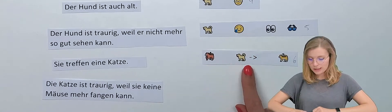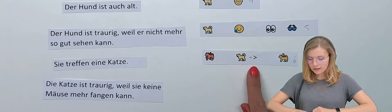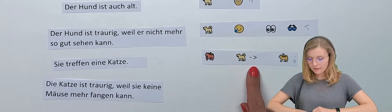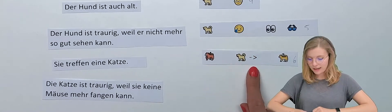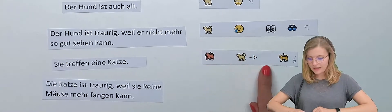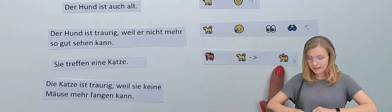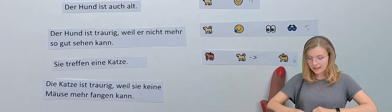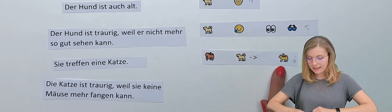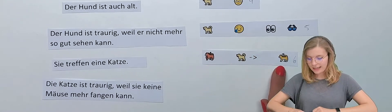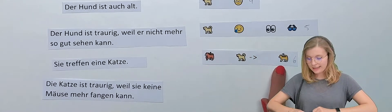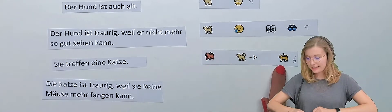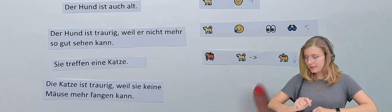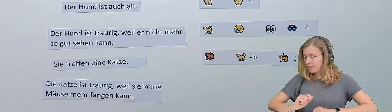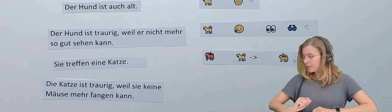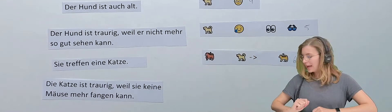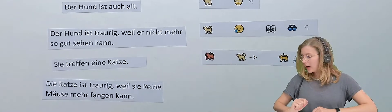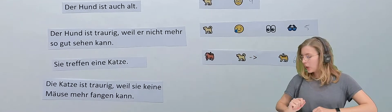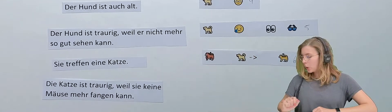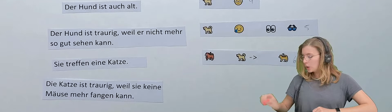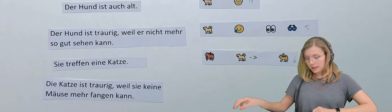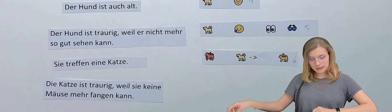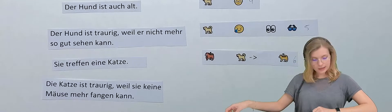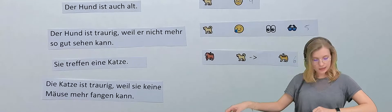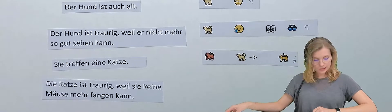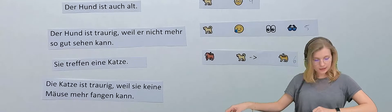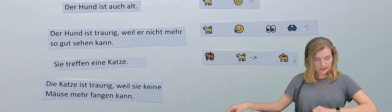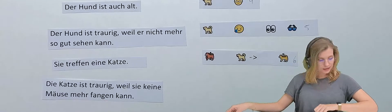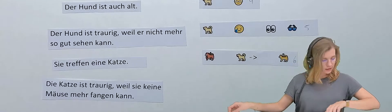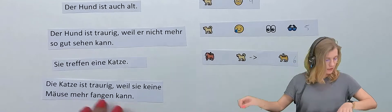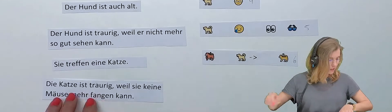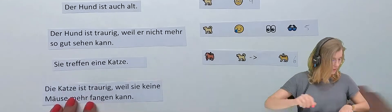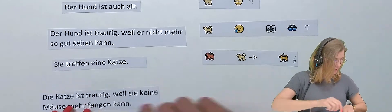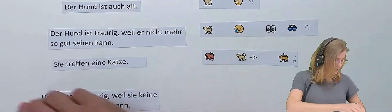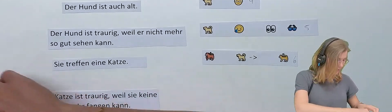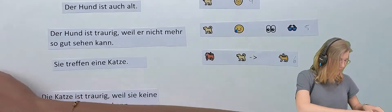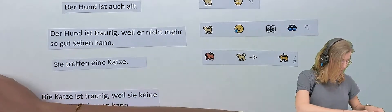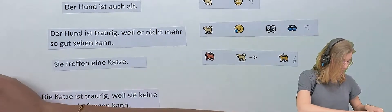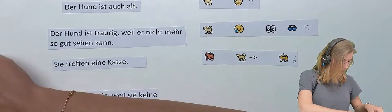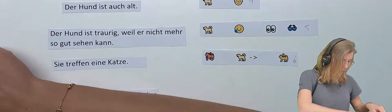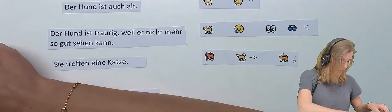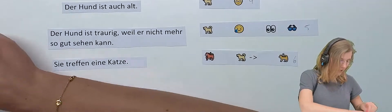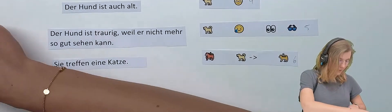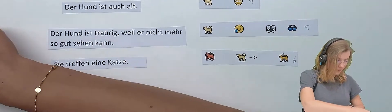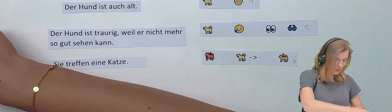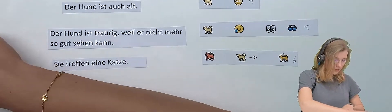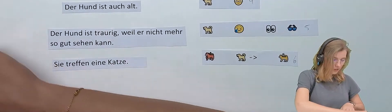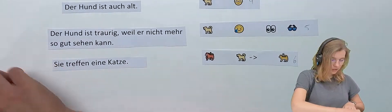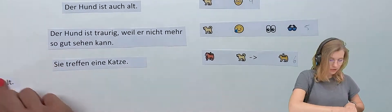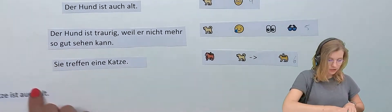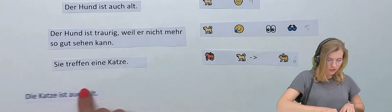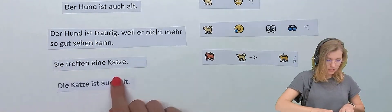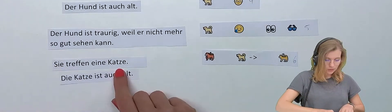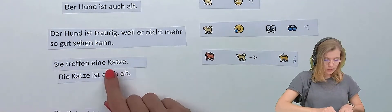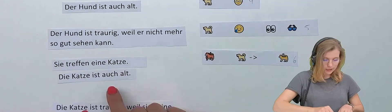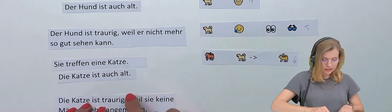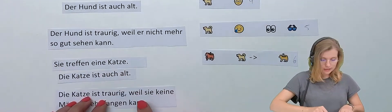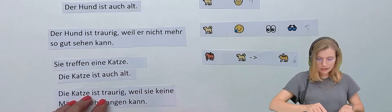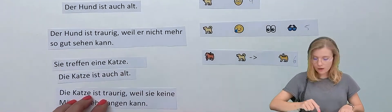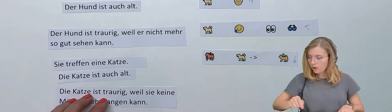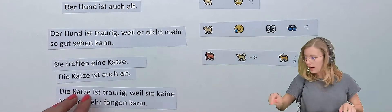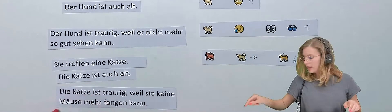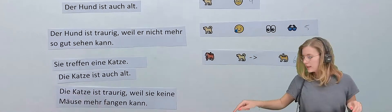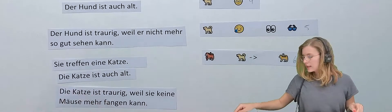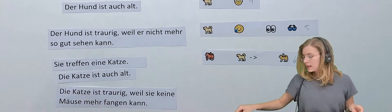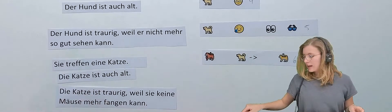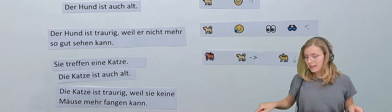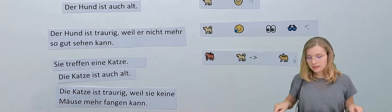Hund, Pfeil, Kätzchen. Und die Katze ist auch alt. Der Satz fehlt da noch, sehe ich gerade. So, die Katze ist